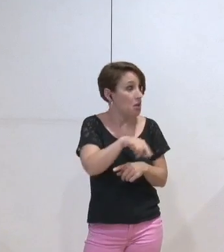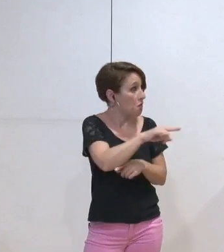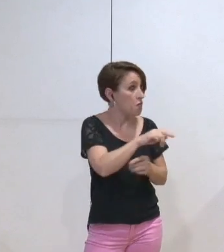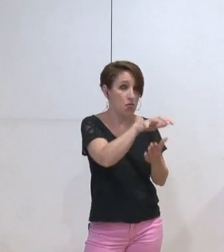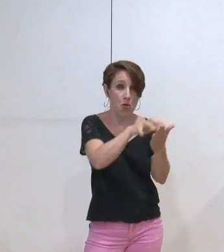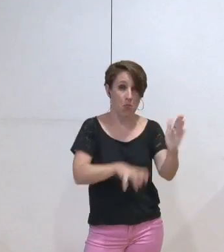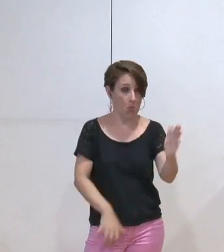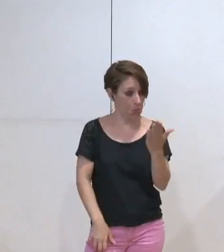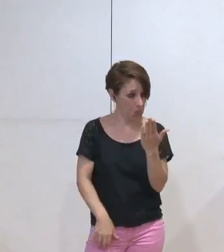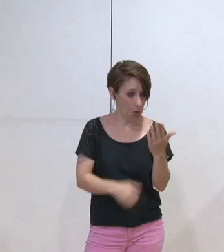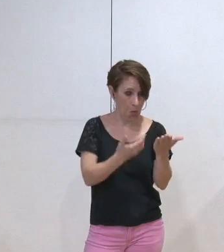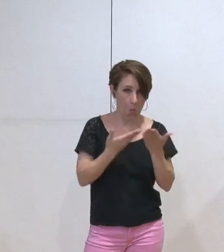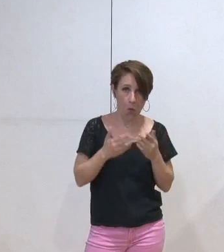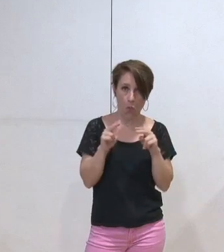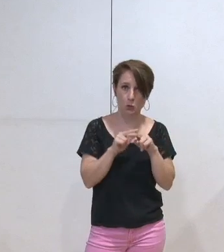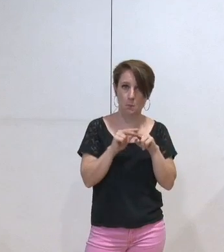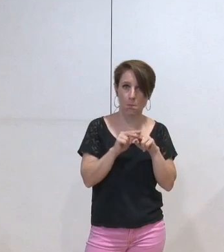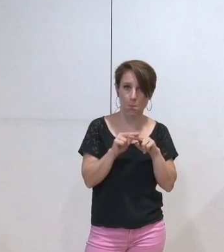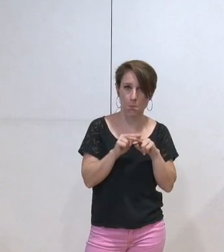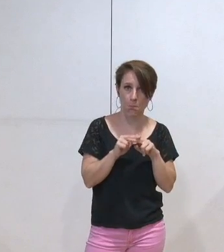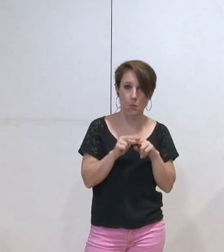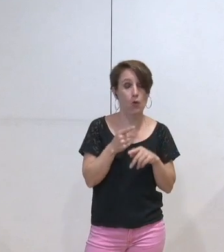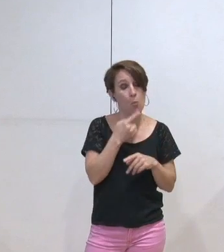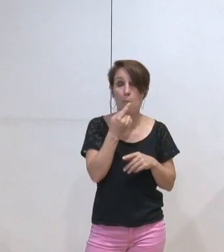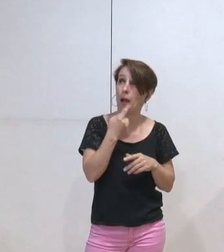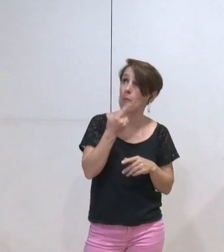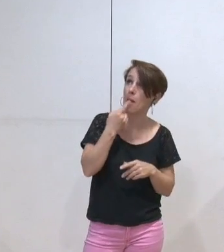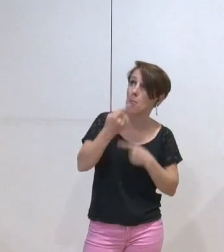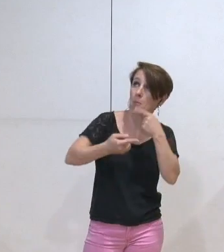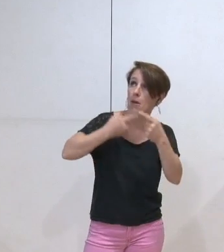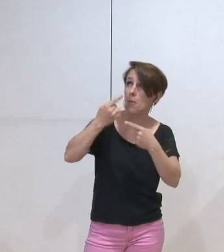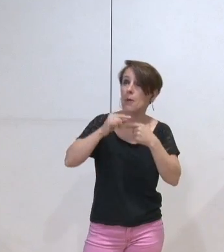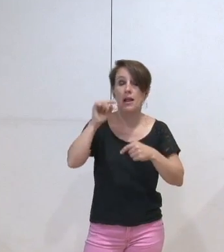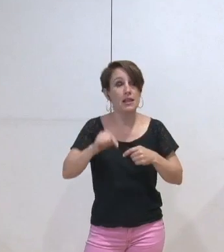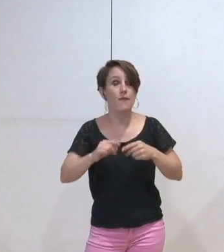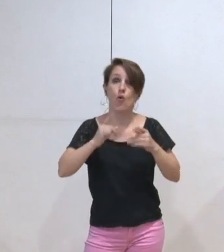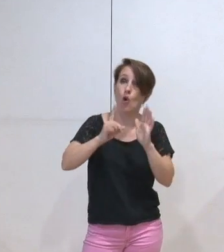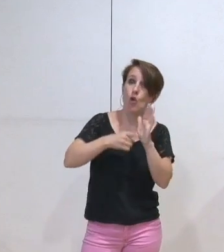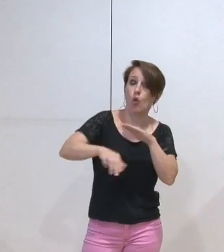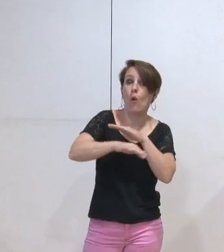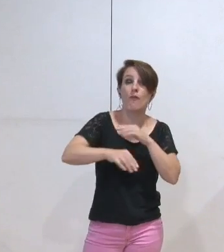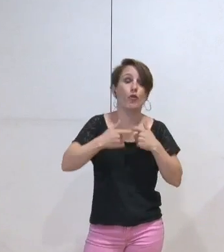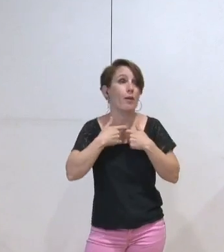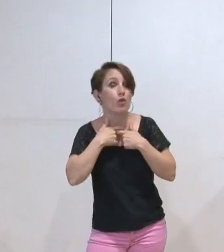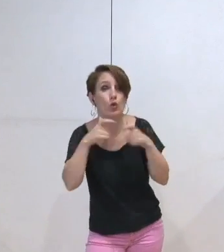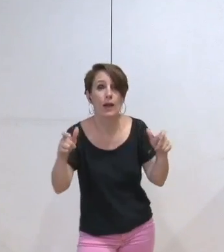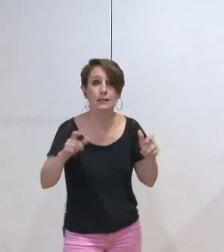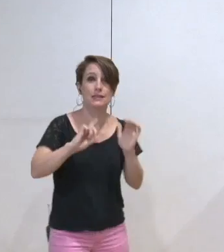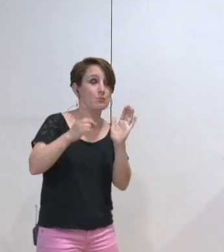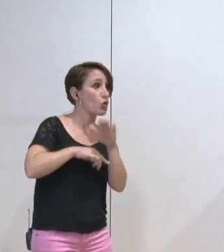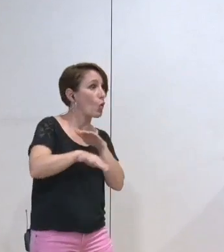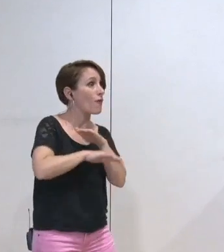là on reste dans cette logique de donner accès à des droits fondamentaux ou d'affirmer des droits fondamentaux qui en définitive est en